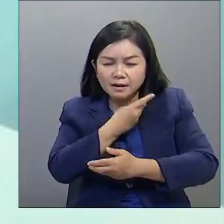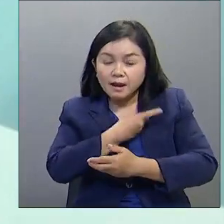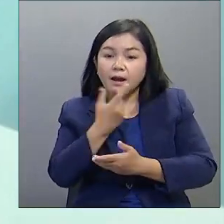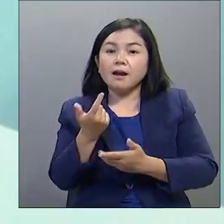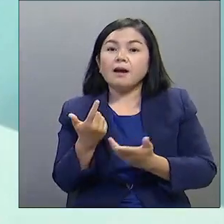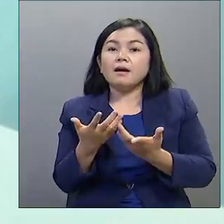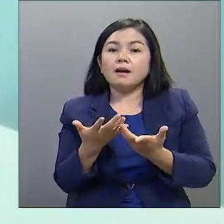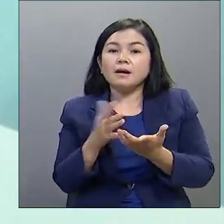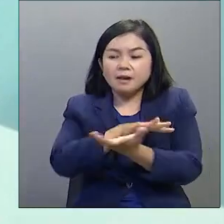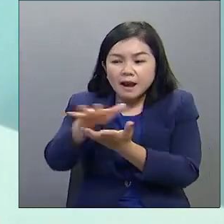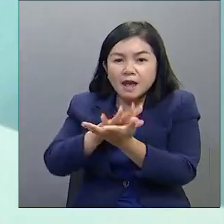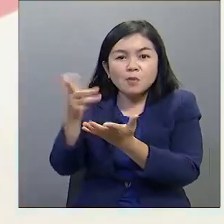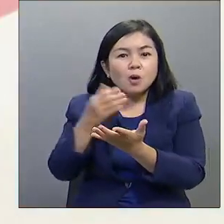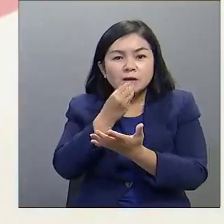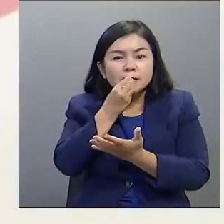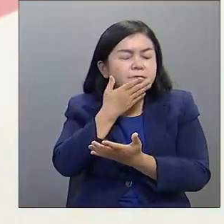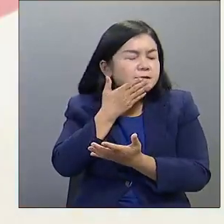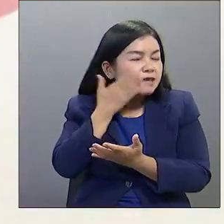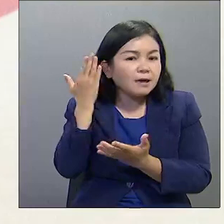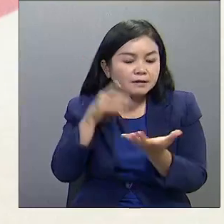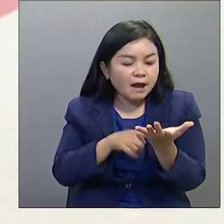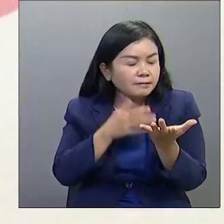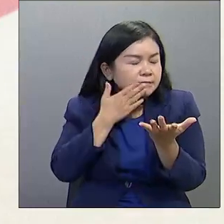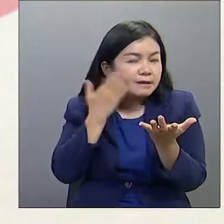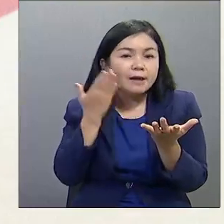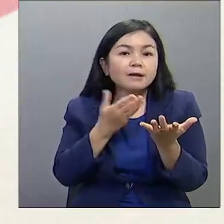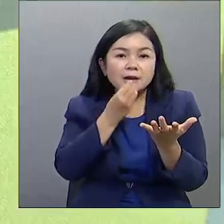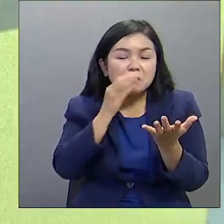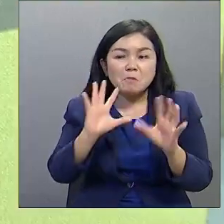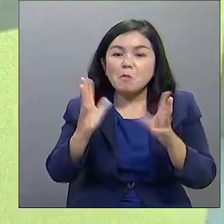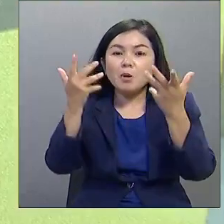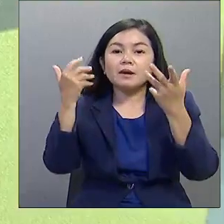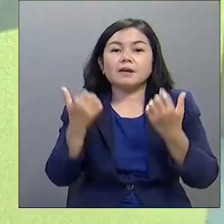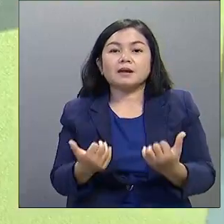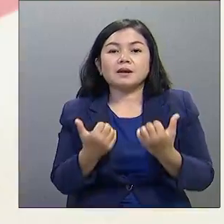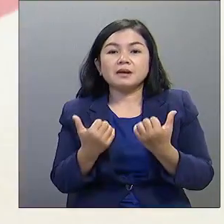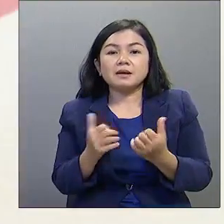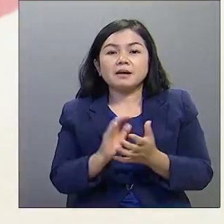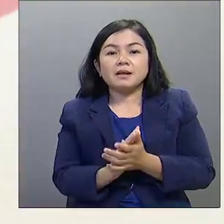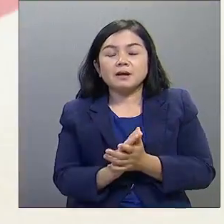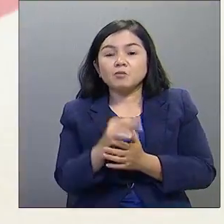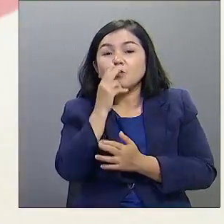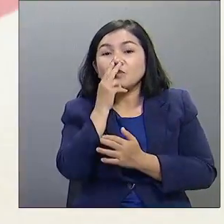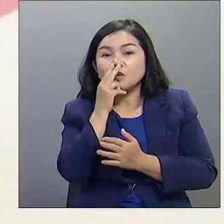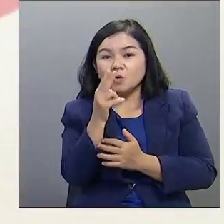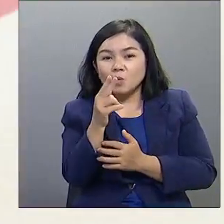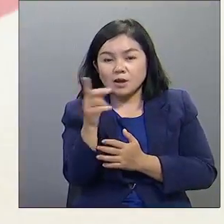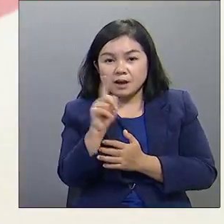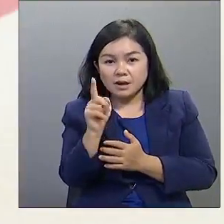านนี่แทบไม่ต้องล้างเลย กินเกลี้ยงกินเกลี้ยงแต่ต้องล้างนะครับจานไม่พออ่ะวันนี้ในดีทิ้งท้ายกันสักหน่อยครับคุณผู้ชม